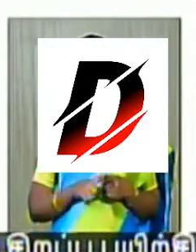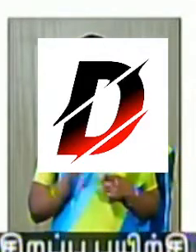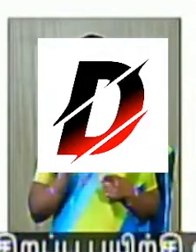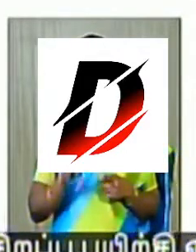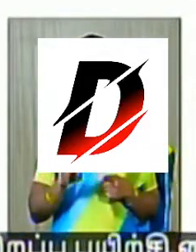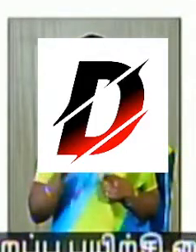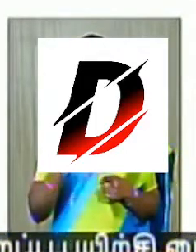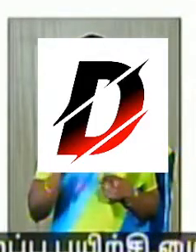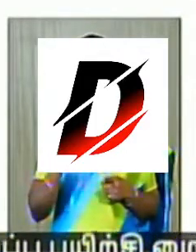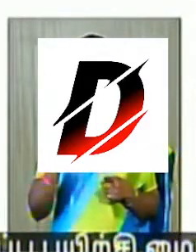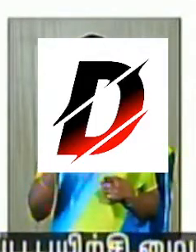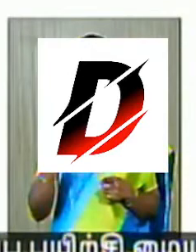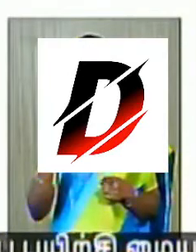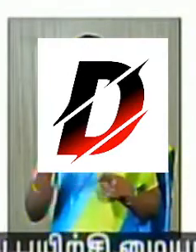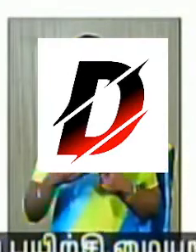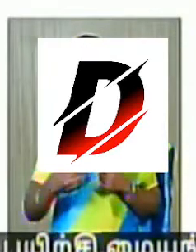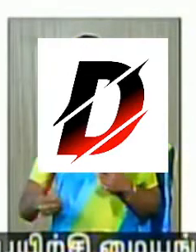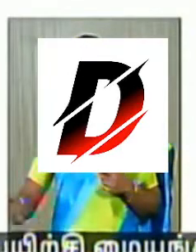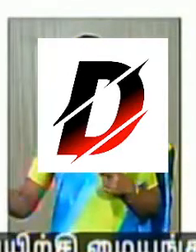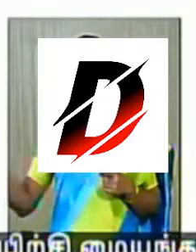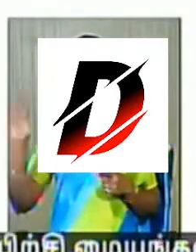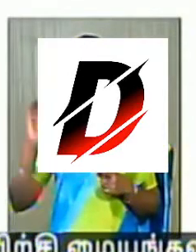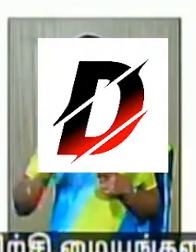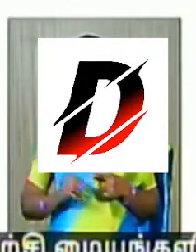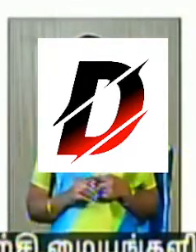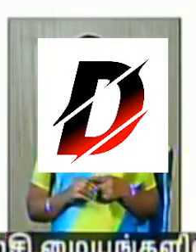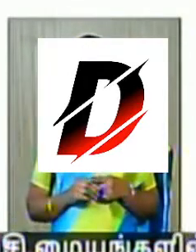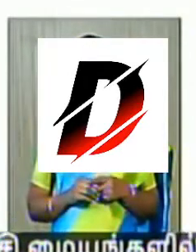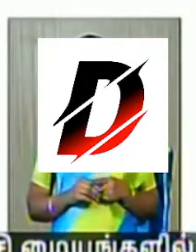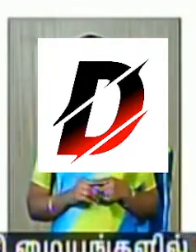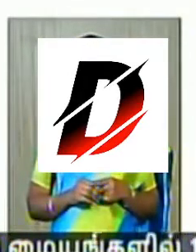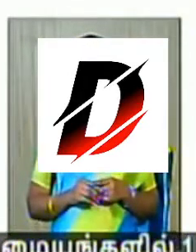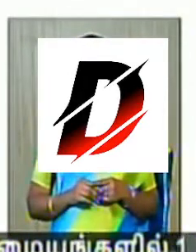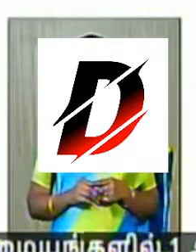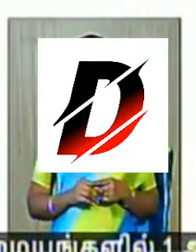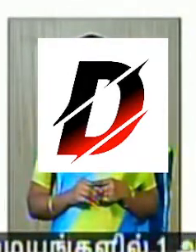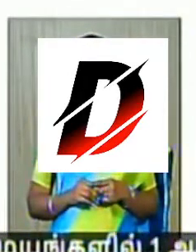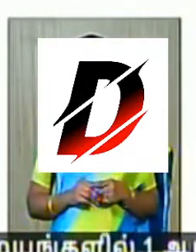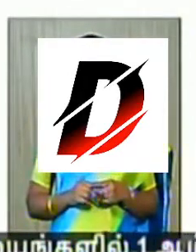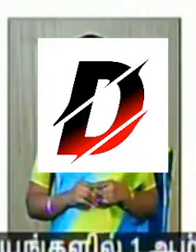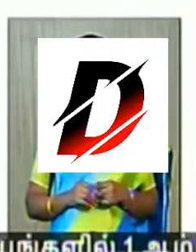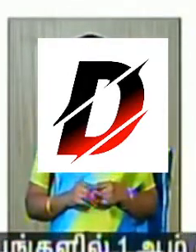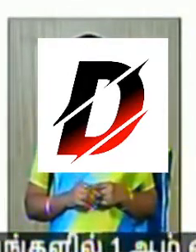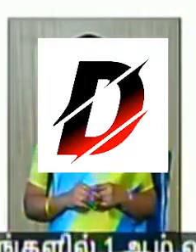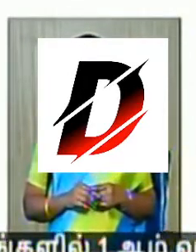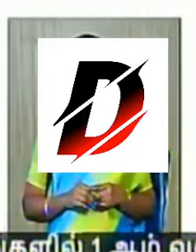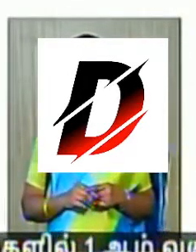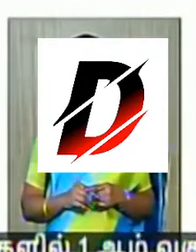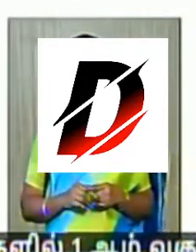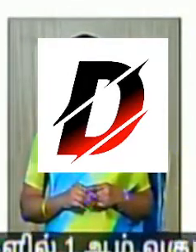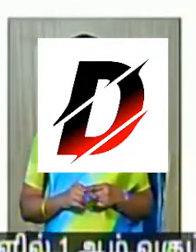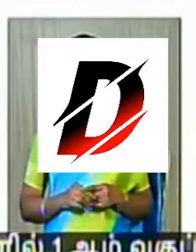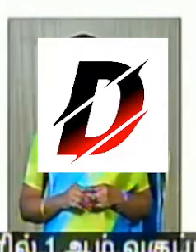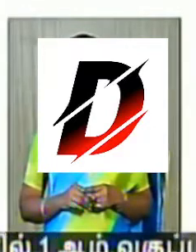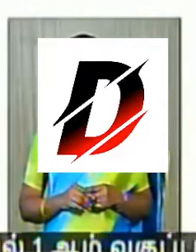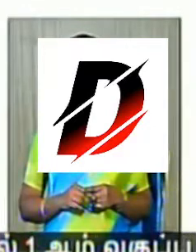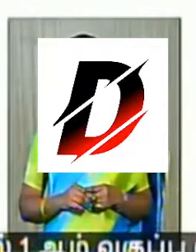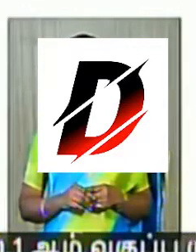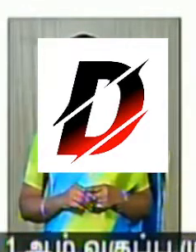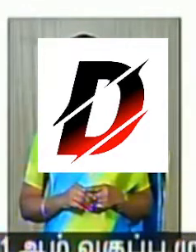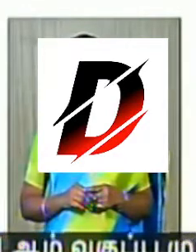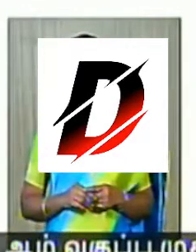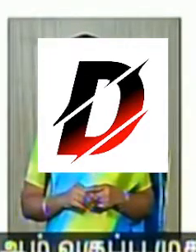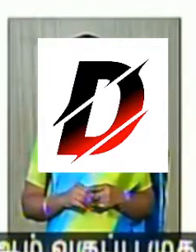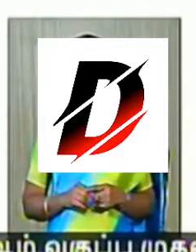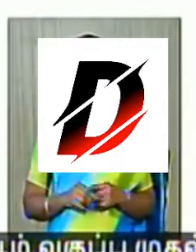3+4 7 7+4 11 11+4 5 15 அப்படியே போயிட்டு இருக்கும். எந்த அளவுக்கு நம்பர் தேவையோ அந்த நம்பர் எடுத்துக்கலாம். 1க்கு அப்புறமாக மறுபடியும் 4